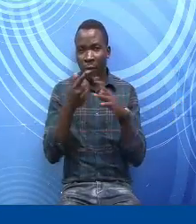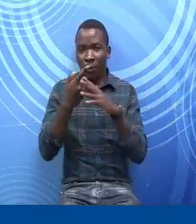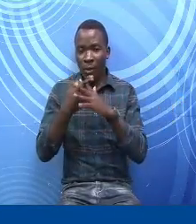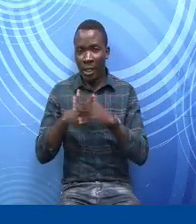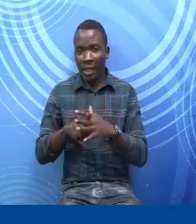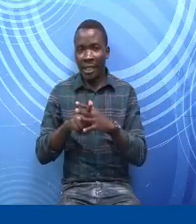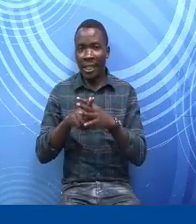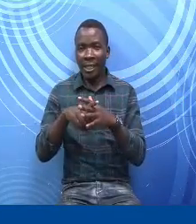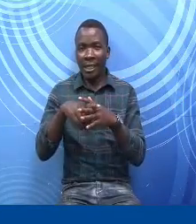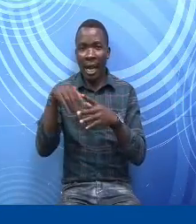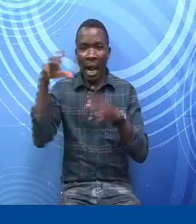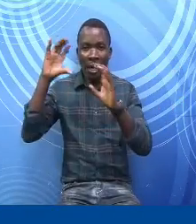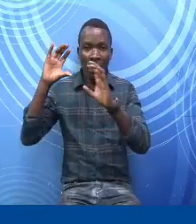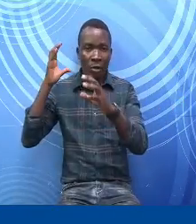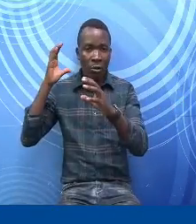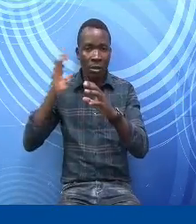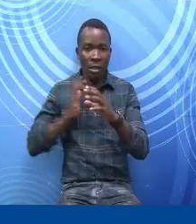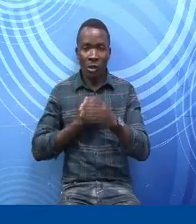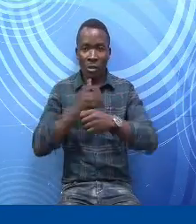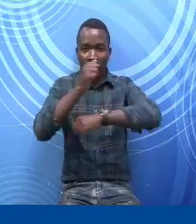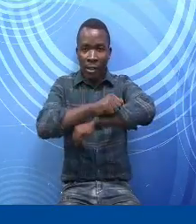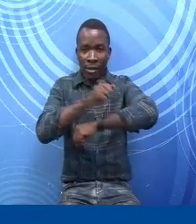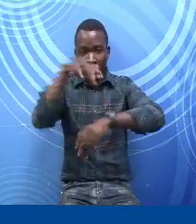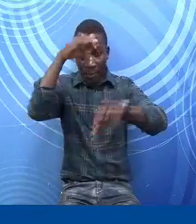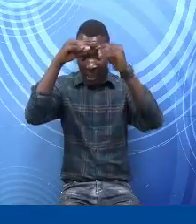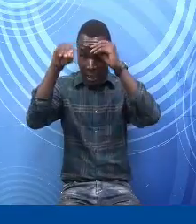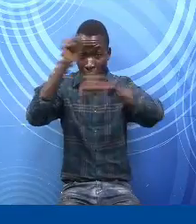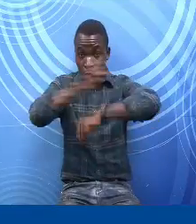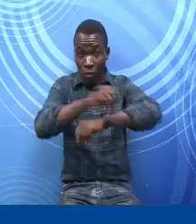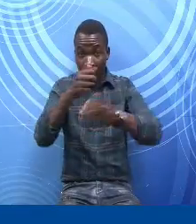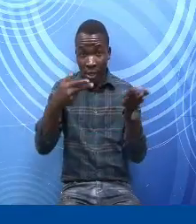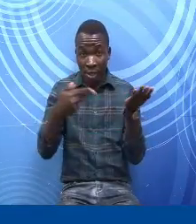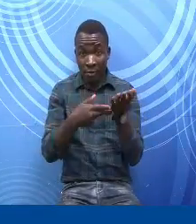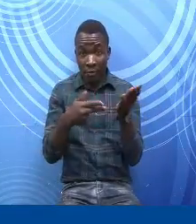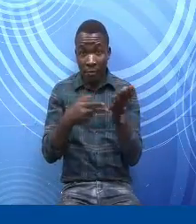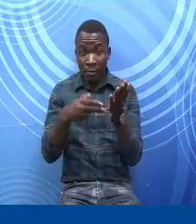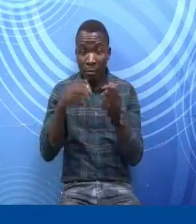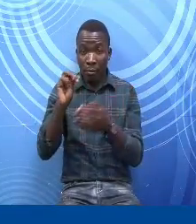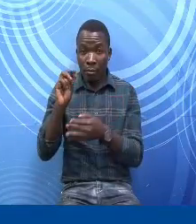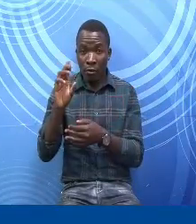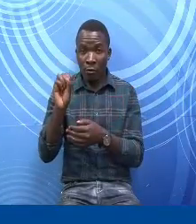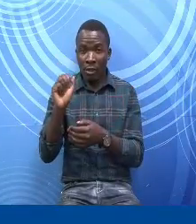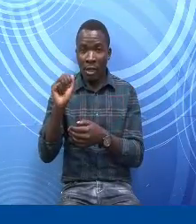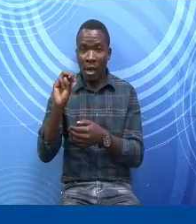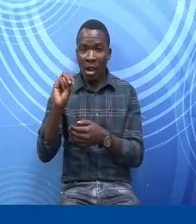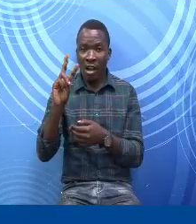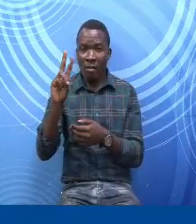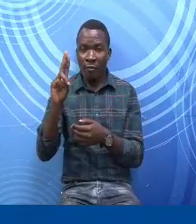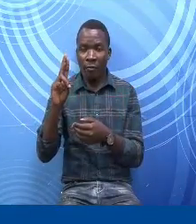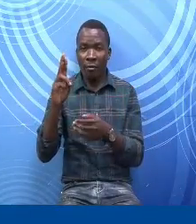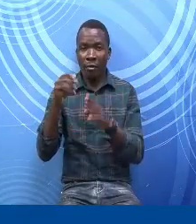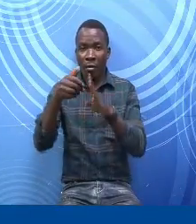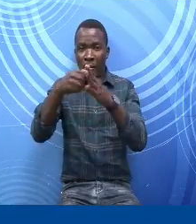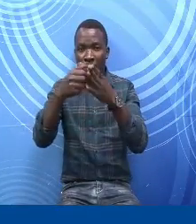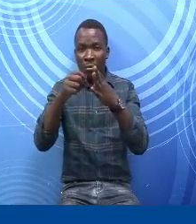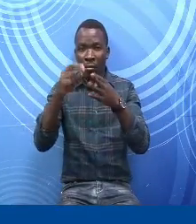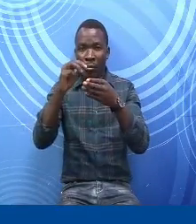Dutangira n'amakuru yacu. Abanyeshuri biga mu ishuri ry'imyuga ndetse n'ubumenyingiro rya Musanvu riri mu murenge wa Kibungo mu karere ka